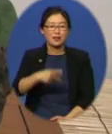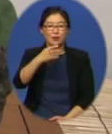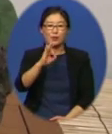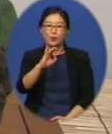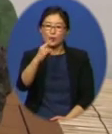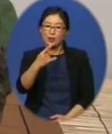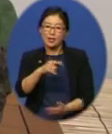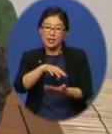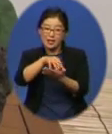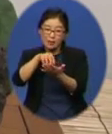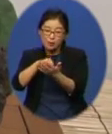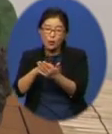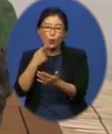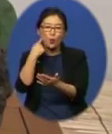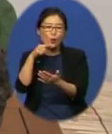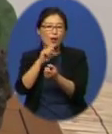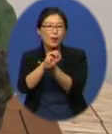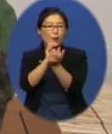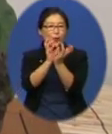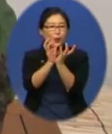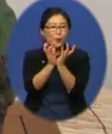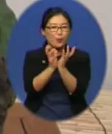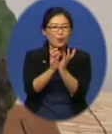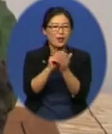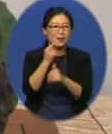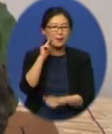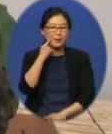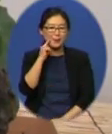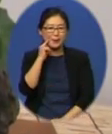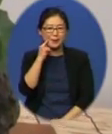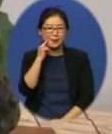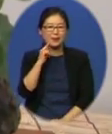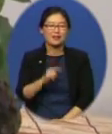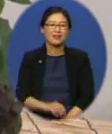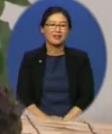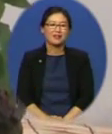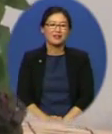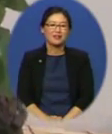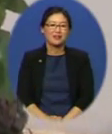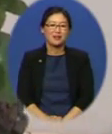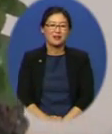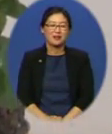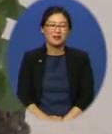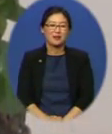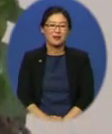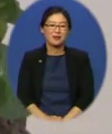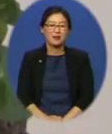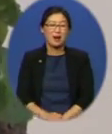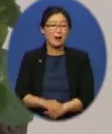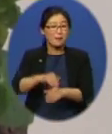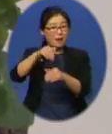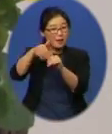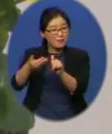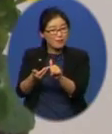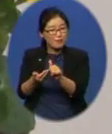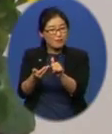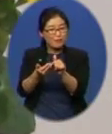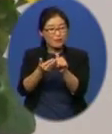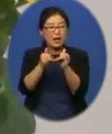동이나물은 노란 꽃들이 군락을 이루며 화려하게 피우기 때문에 원예식물로 많이 심겨진다고 합니다.